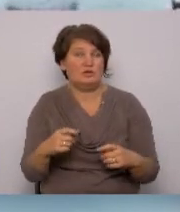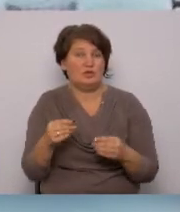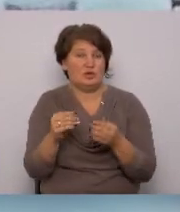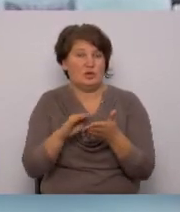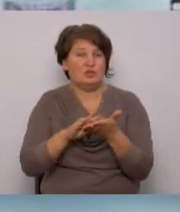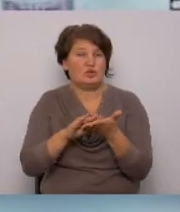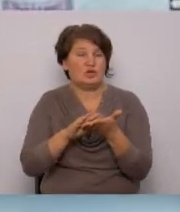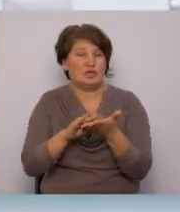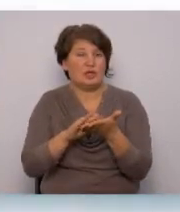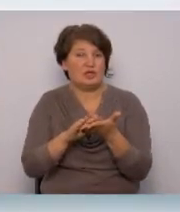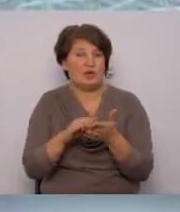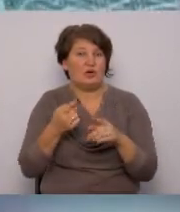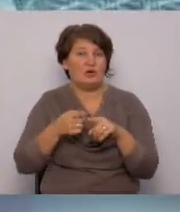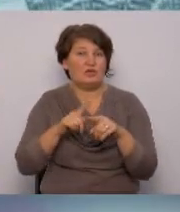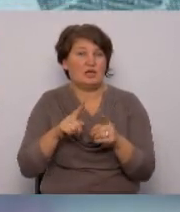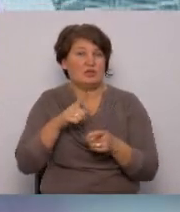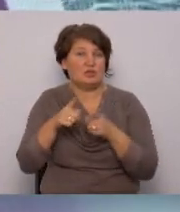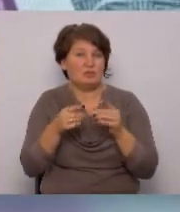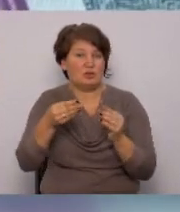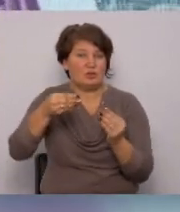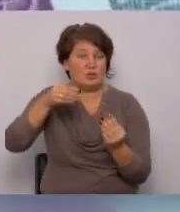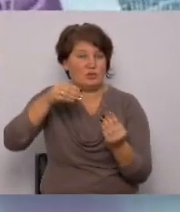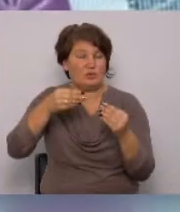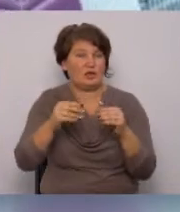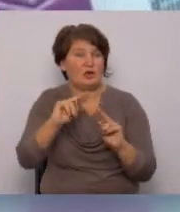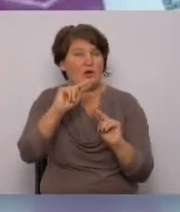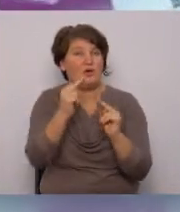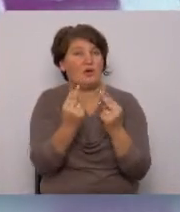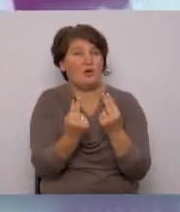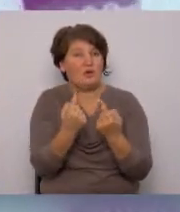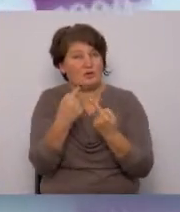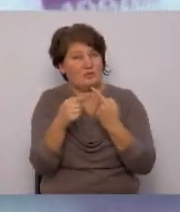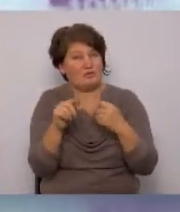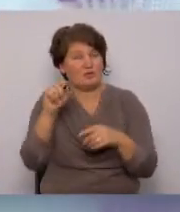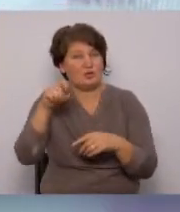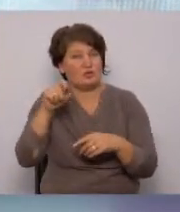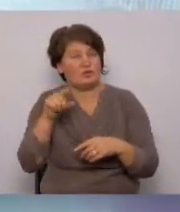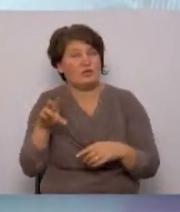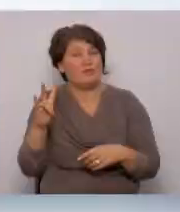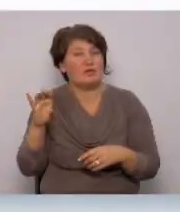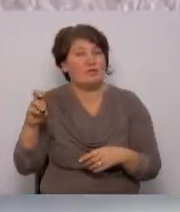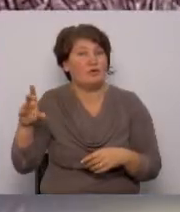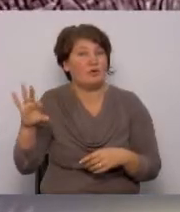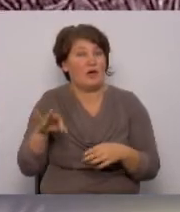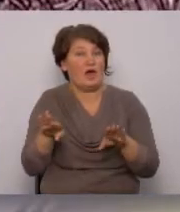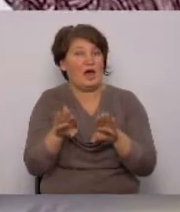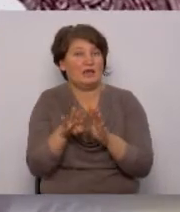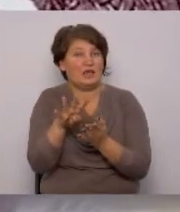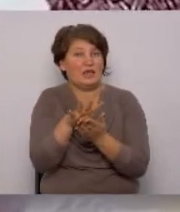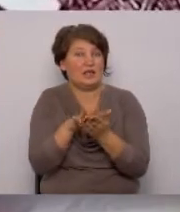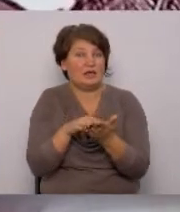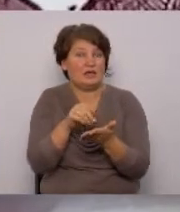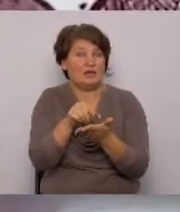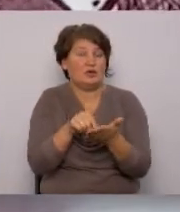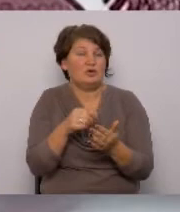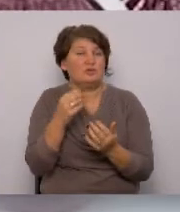дотик. Ось цей елемент, якщо змінити кут нахилу, змінює колір від золотистого до нефритового. А такі рельєфні лінії для людей з